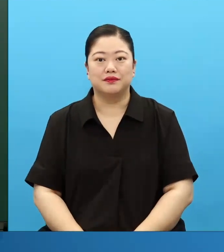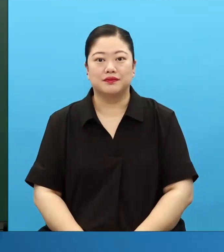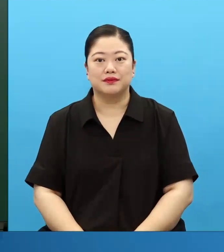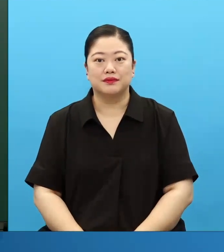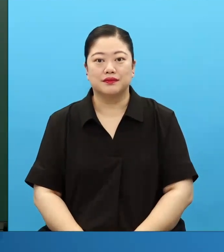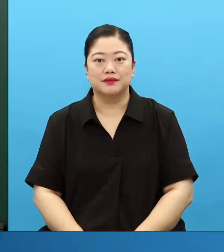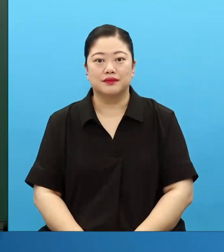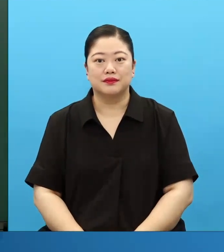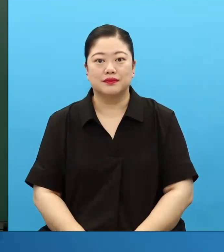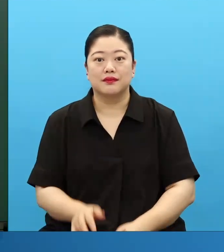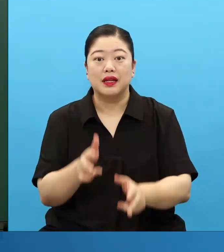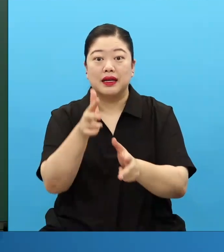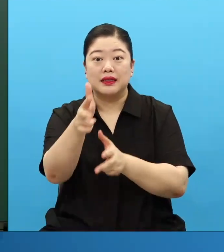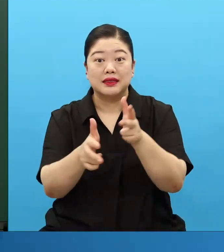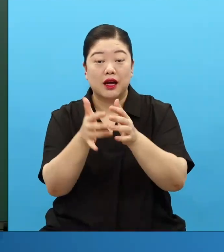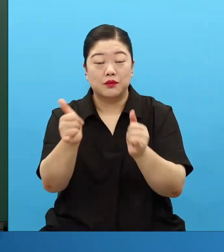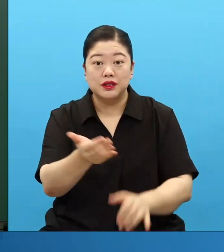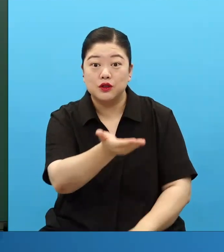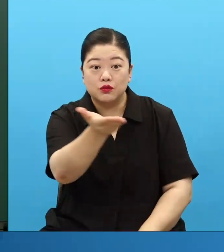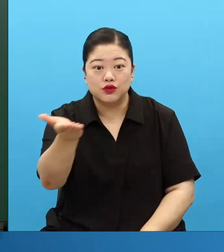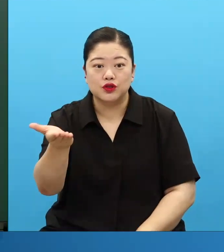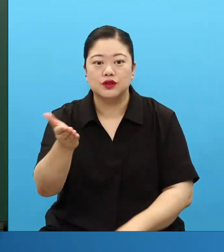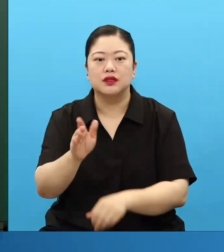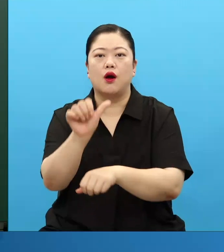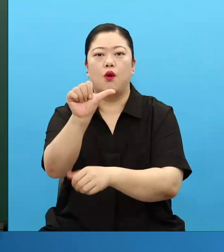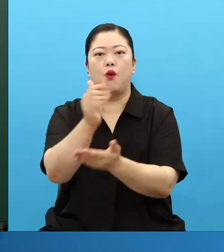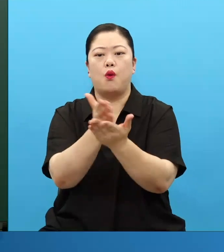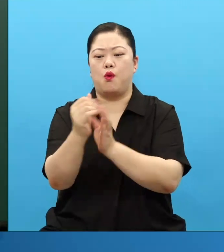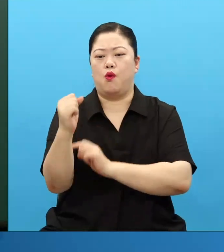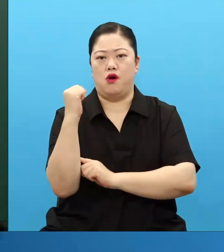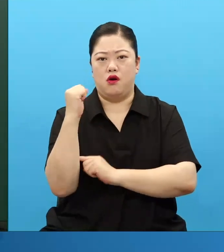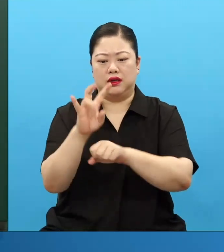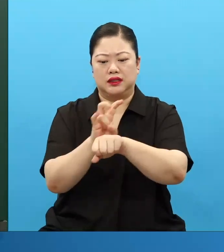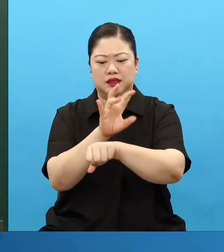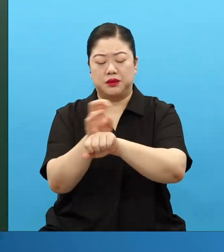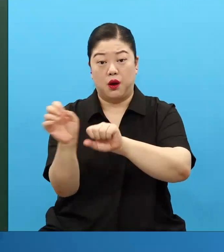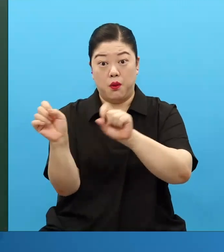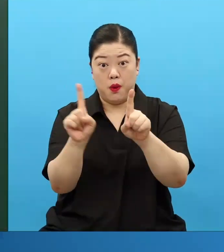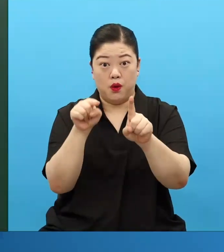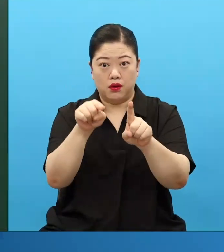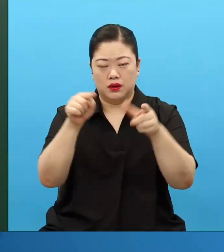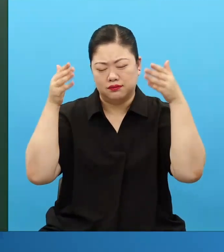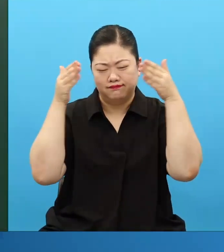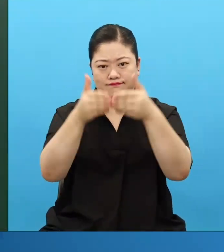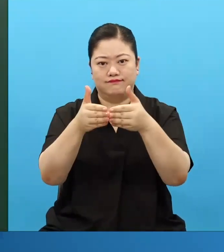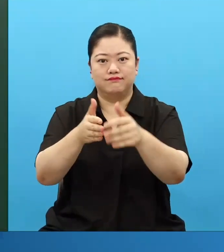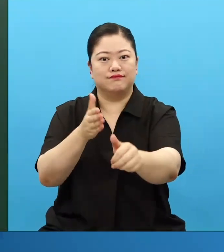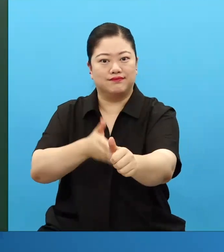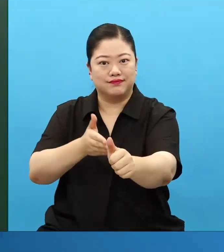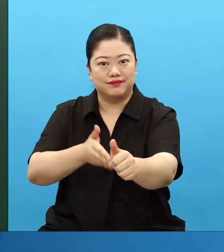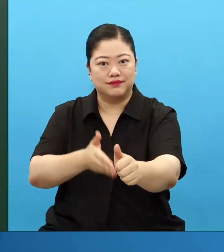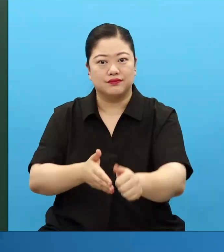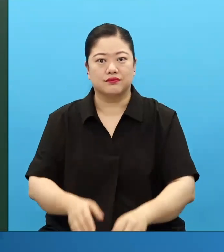대부분 신자들은 관심이 없어요. But you can't see this with your eyes. That's why most believers are not interested in